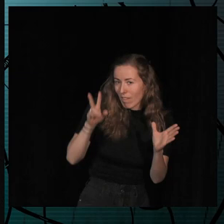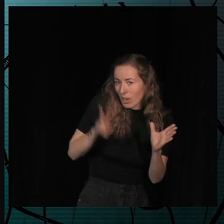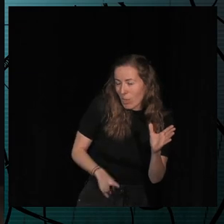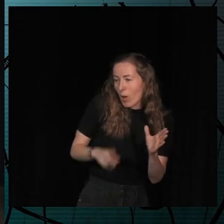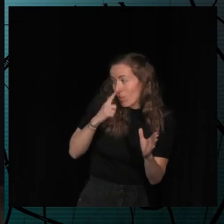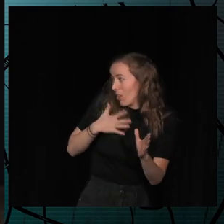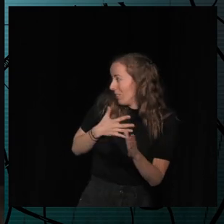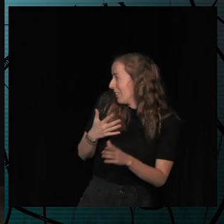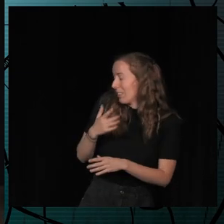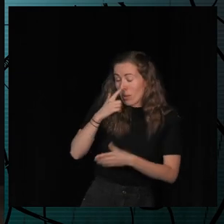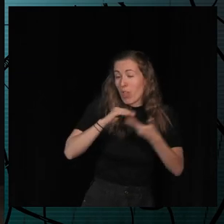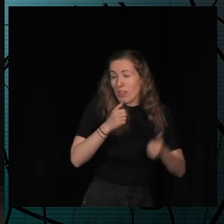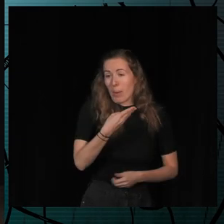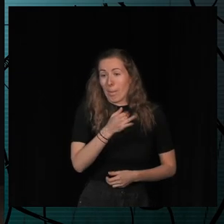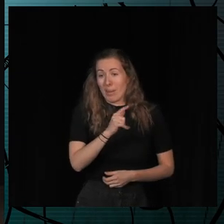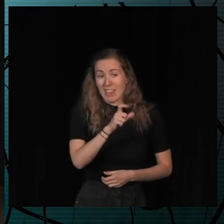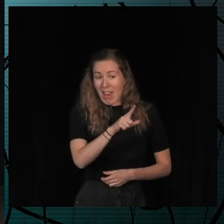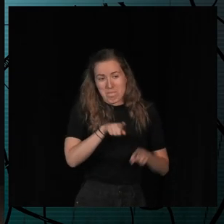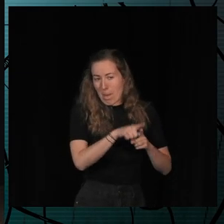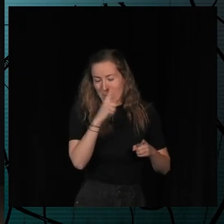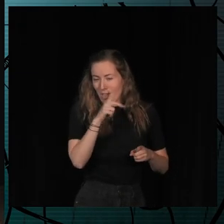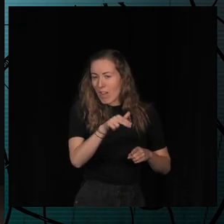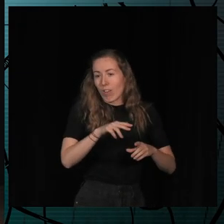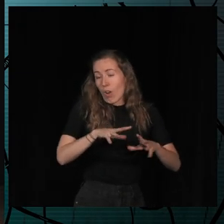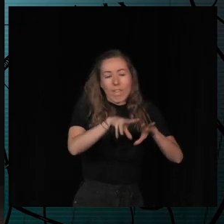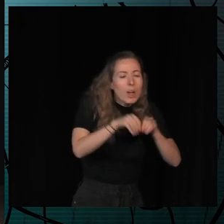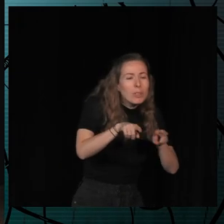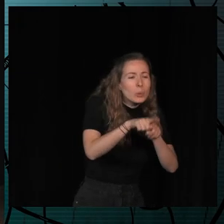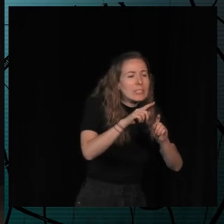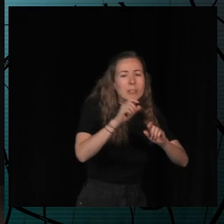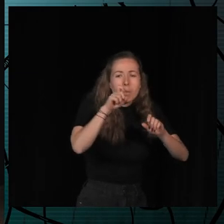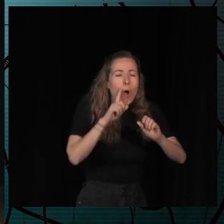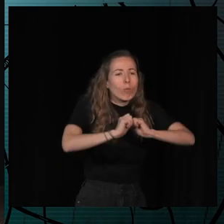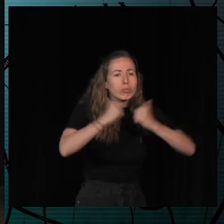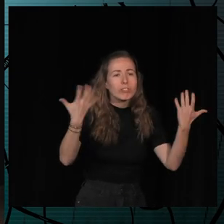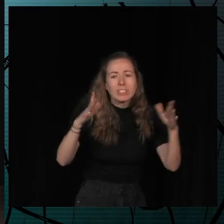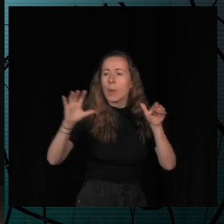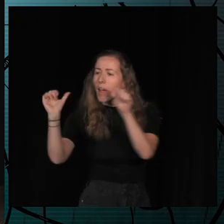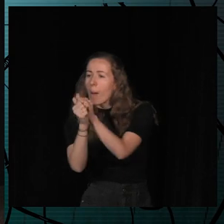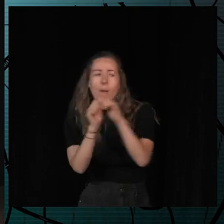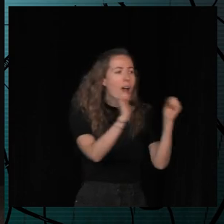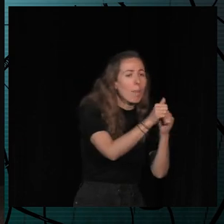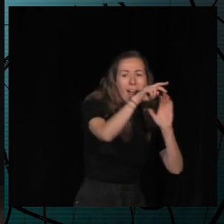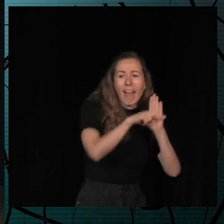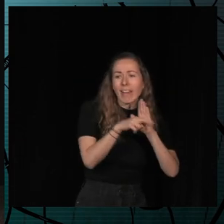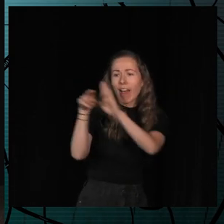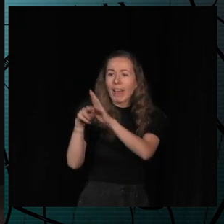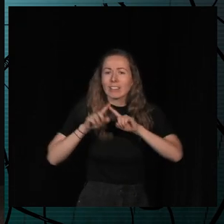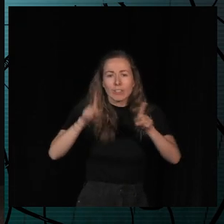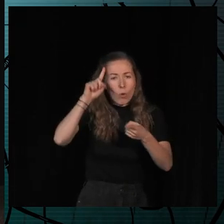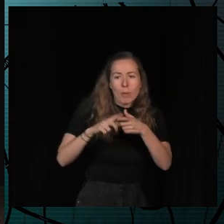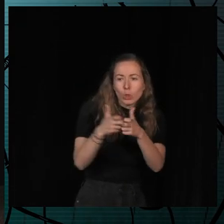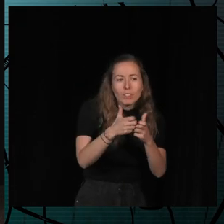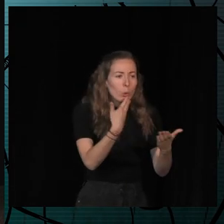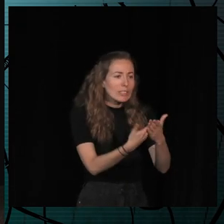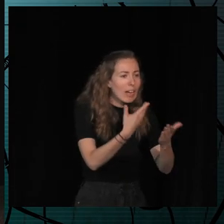aurait plein plein de choses à raconter là-dessus sans sans parler des familles recomposées qui chacune ont des règles aussi bien sur les jeux vidéos et les écrans enchaîne alors